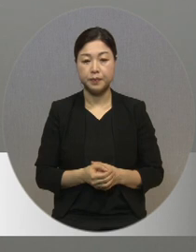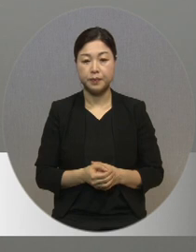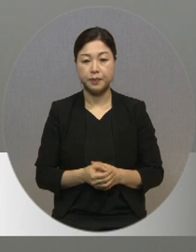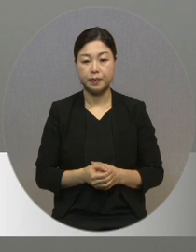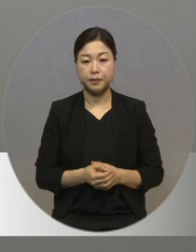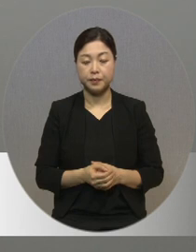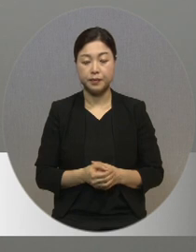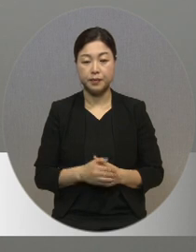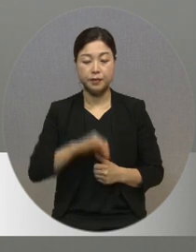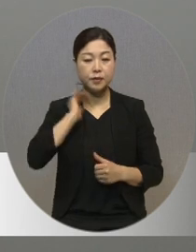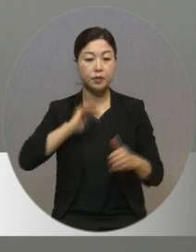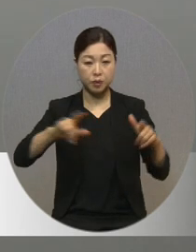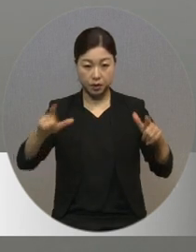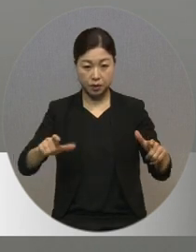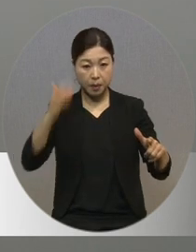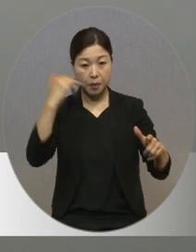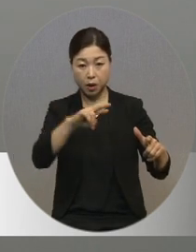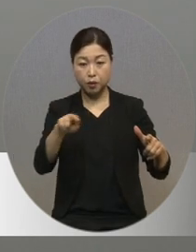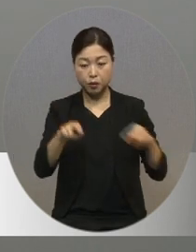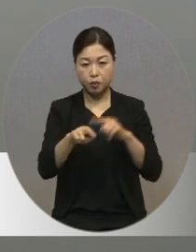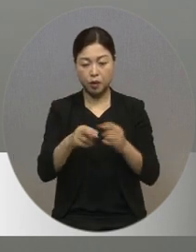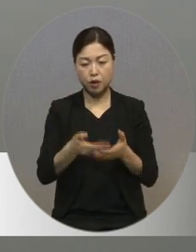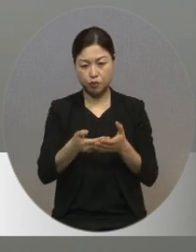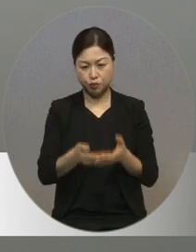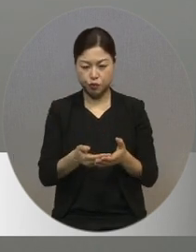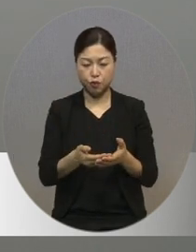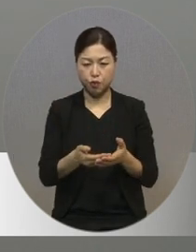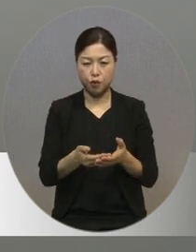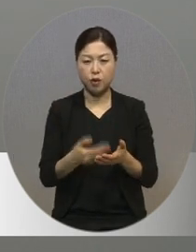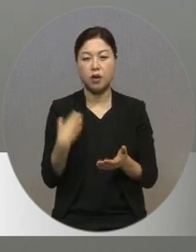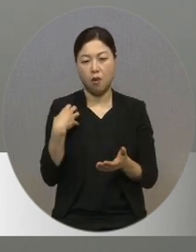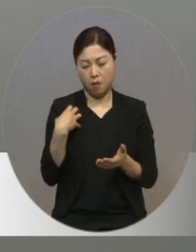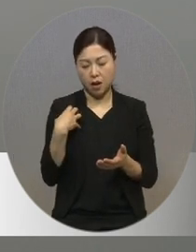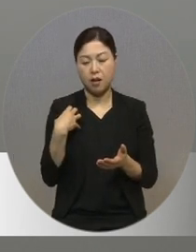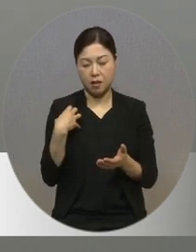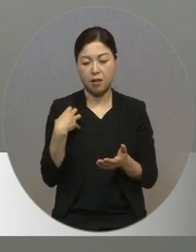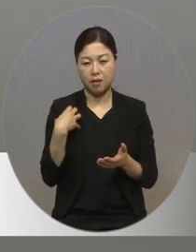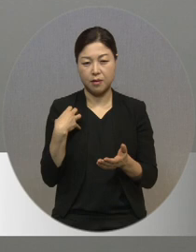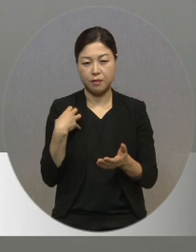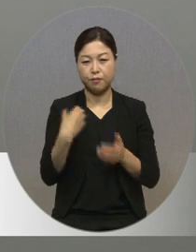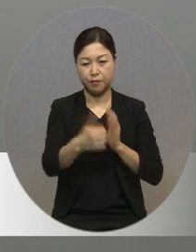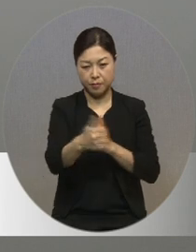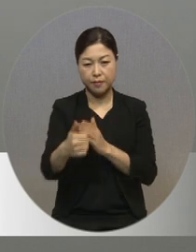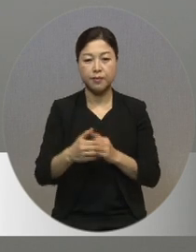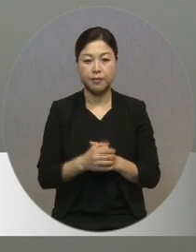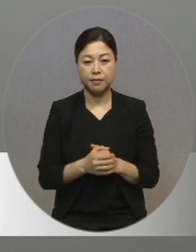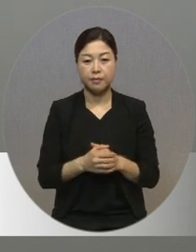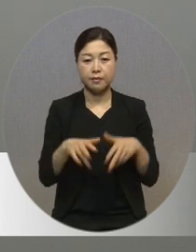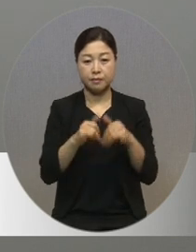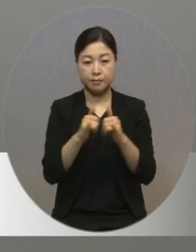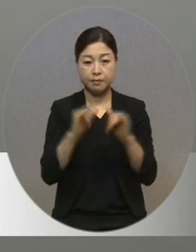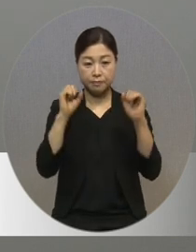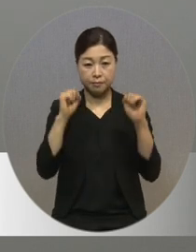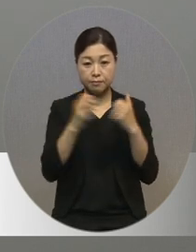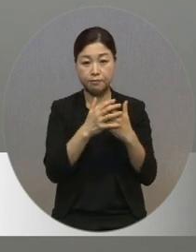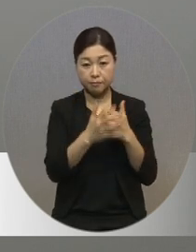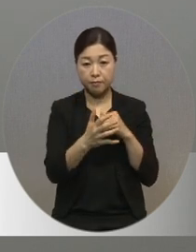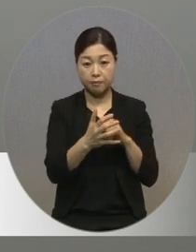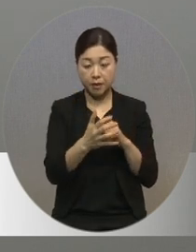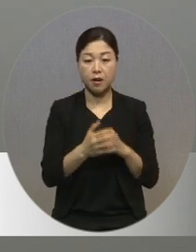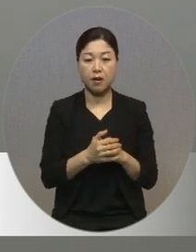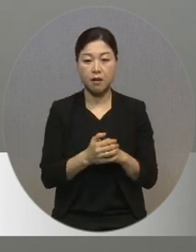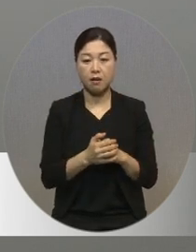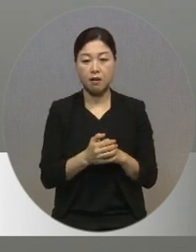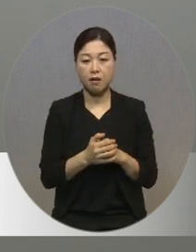우리 의정부가 바둑에 있어서 중심 역할을 할수 있는 그 역할을 다 했으면 좋겠습니다. 우리 장애인체육회가 어떤 사업보다도